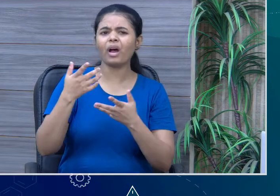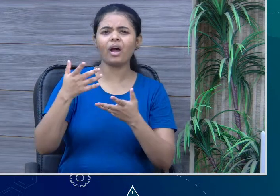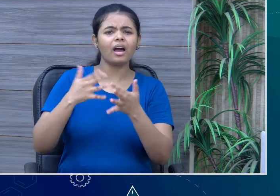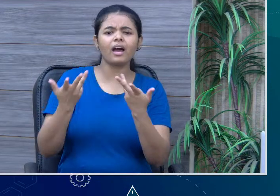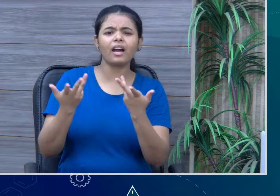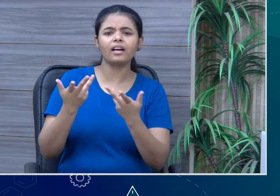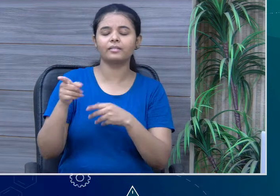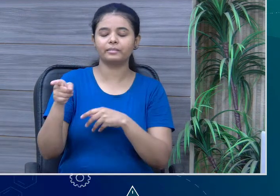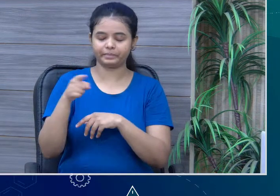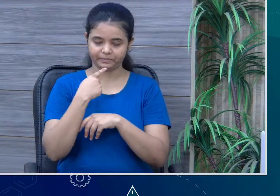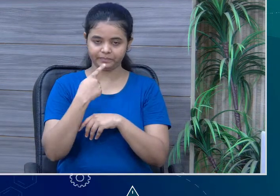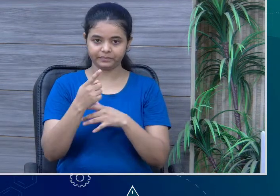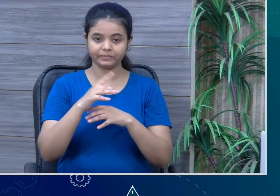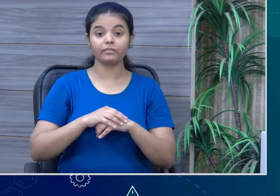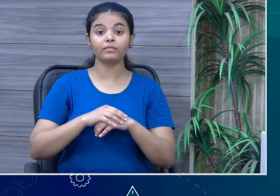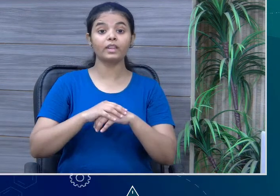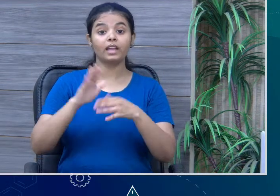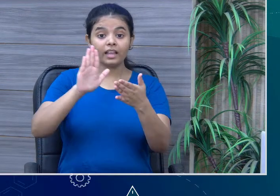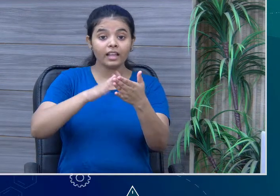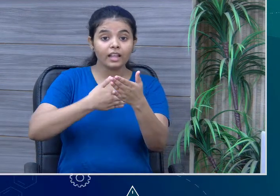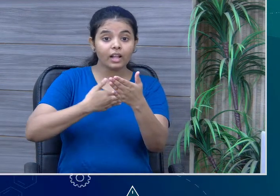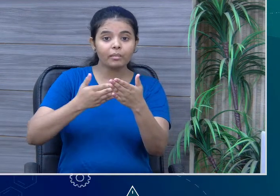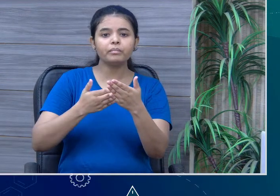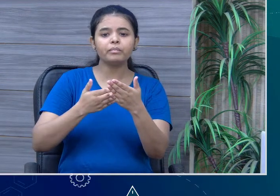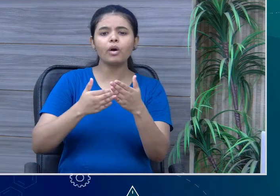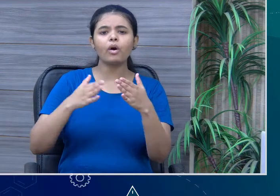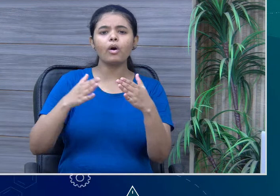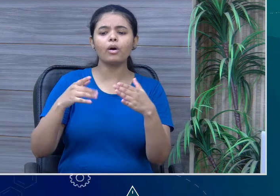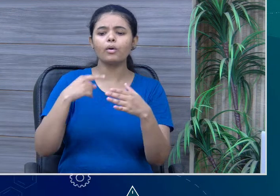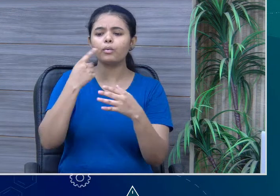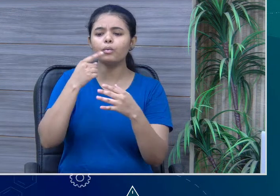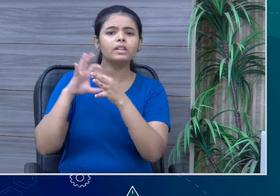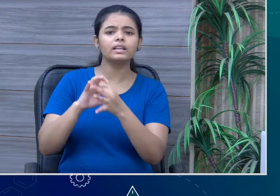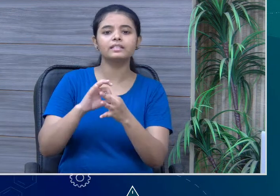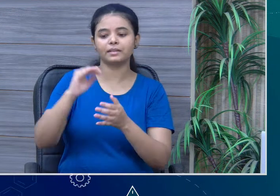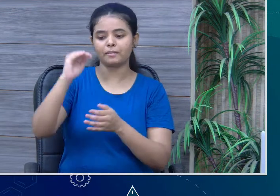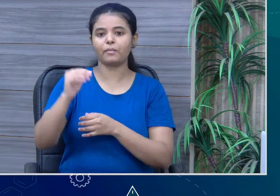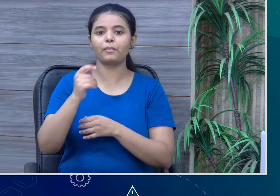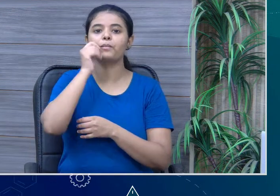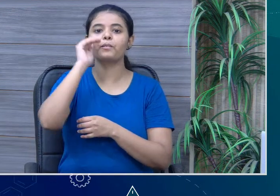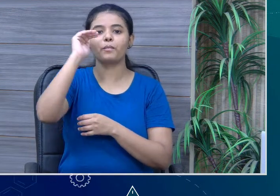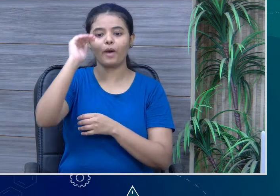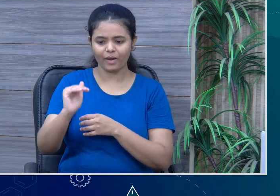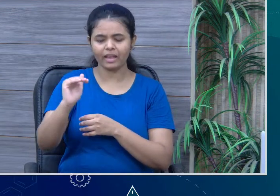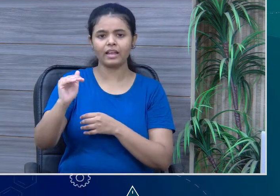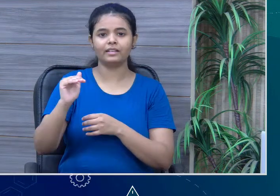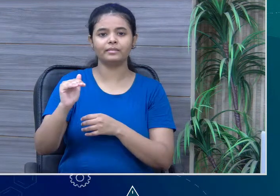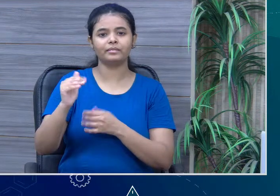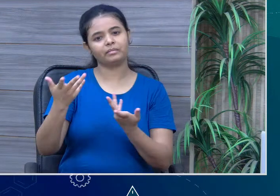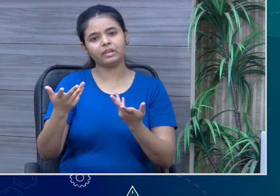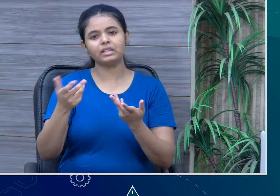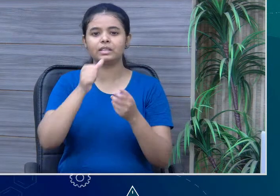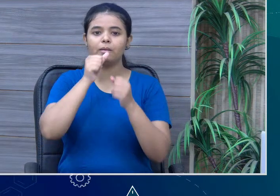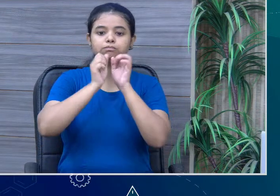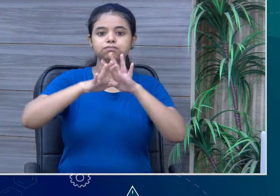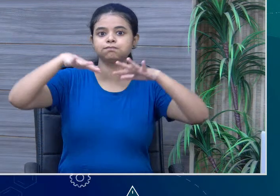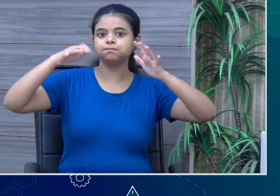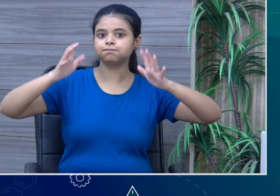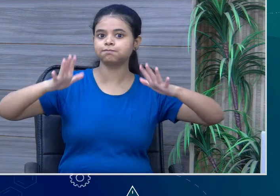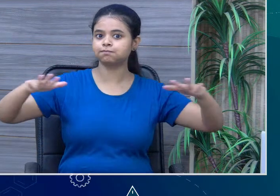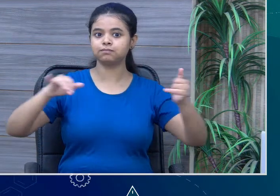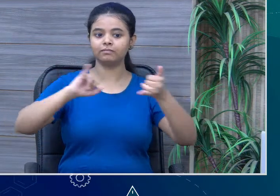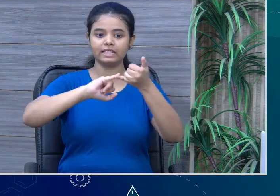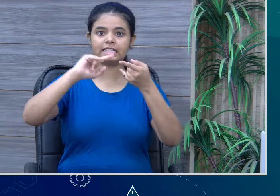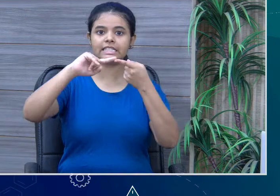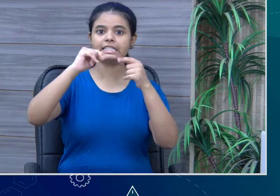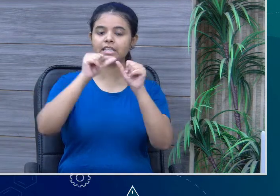it's about, a poem is about a small boy who is visiting a sea. Sea मतलब एक समुद्र बहुत बड़ा सा